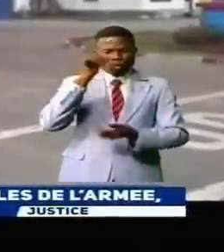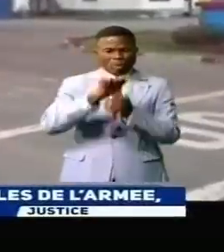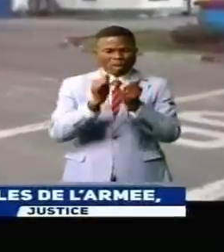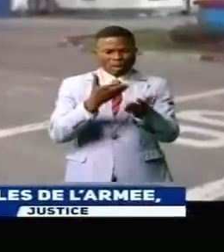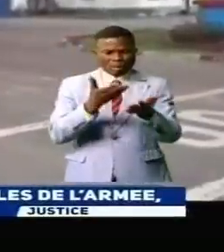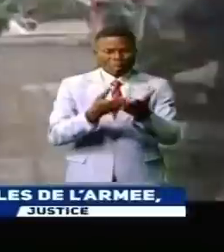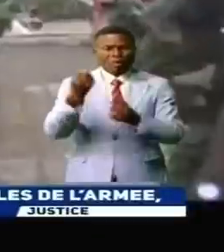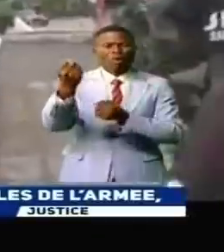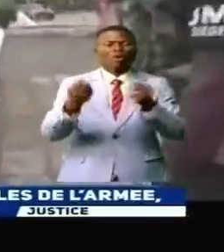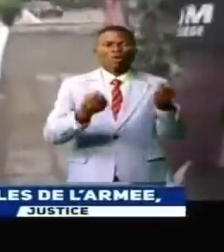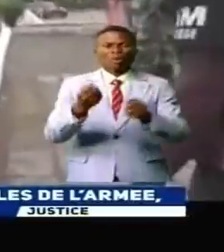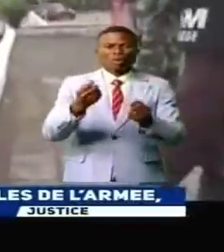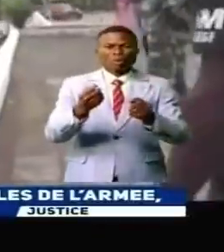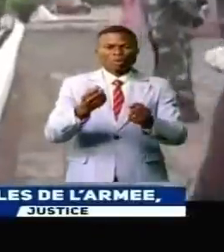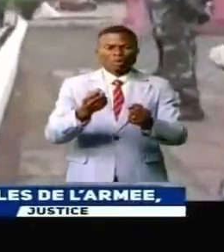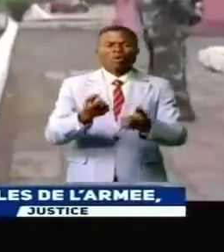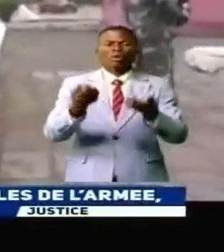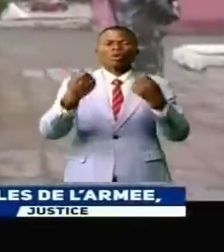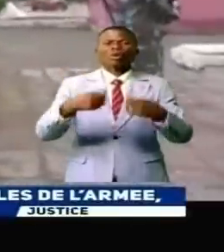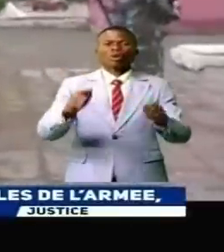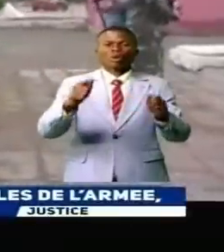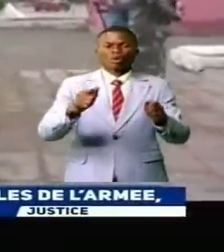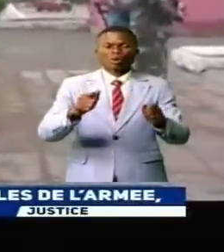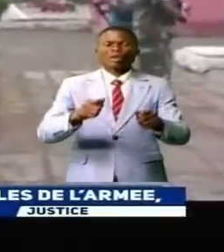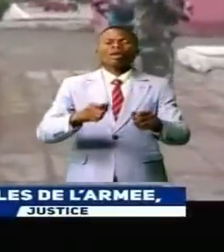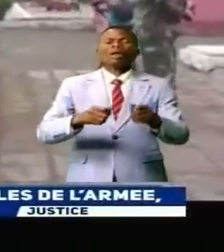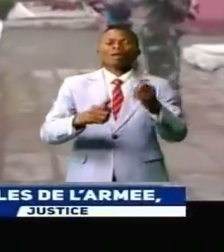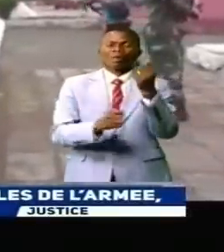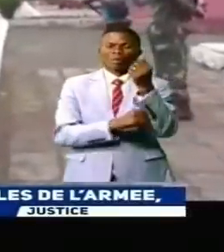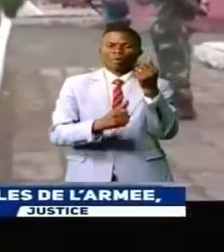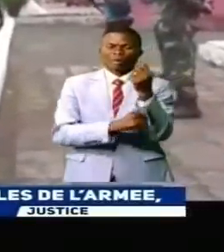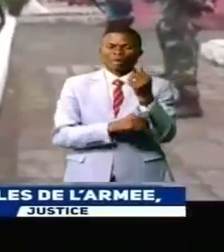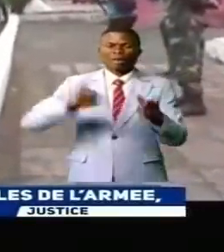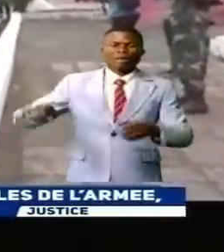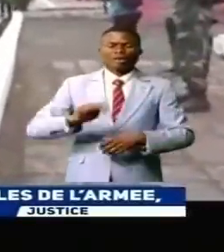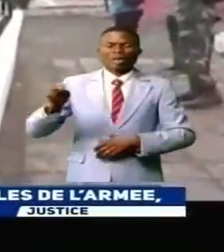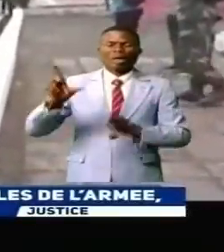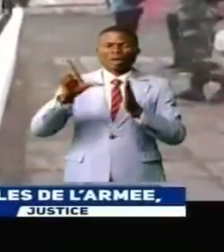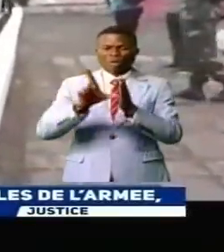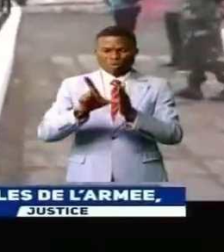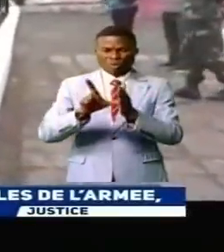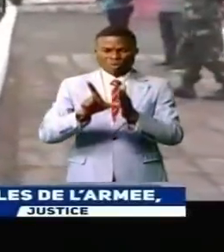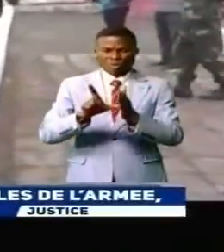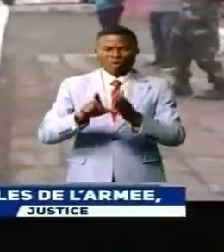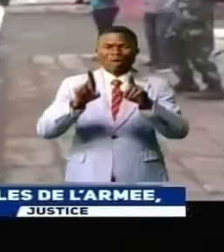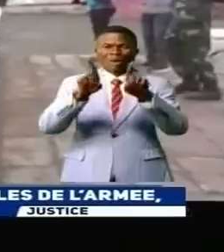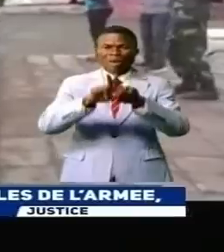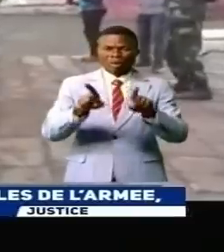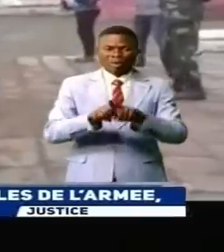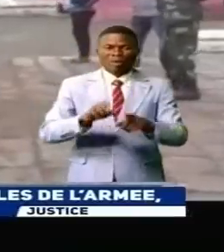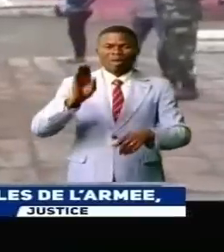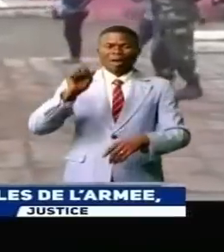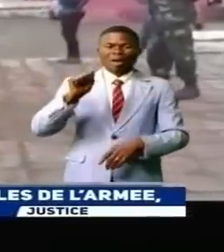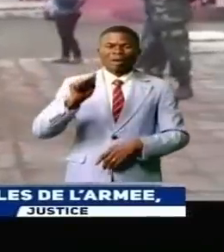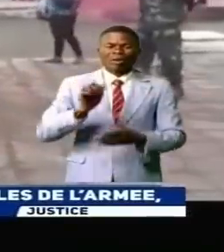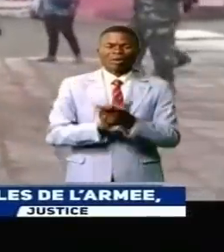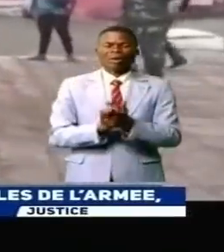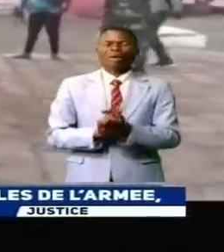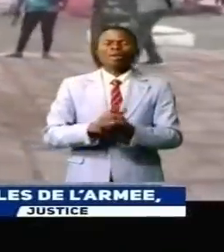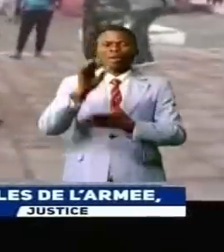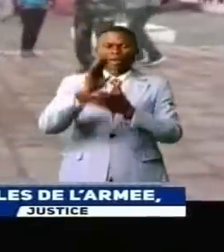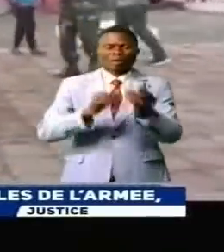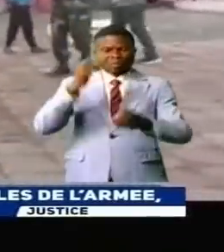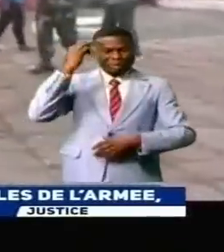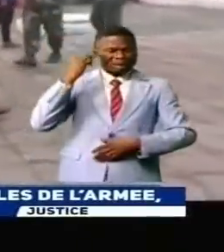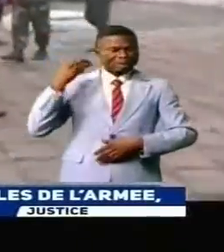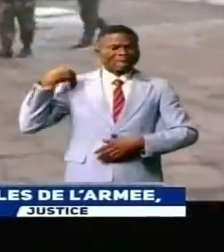des véhicules qu'aurait vendu le prévenu Jean-Luc Ndjilayav aux cieux Aboubakar, à en croire le